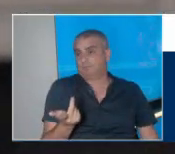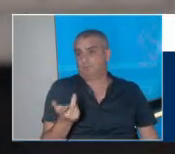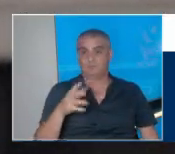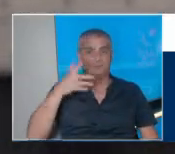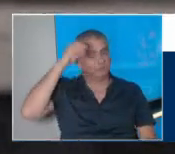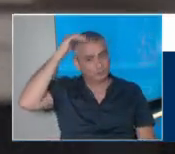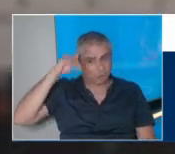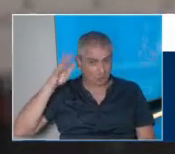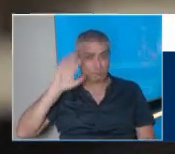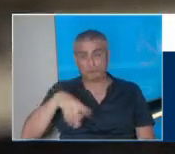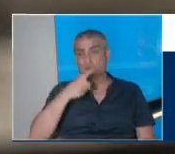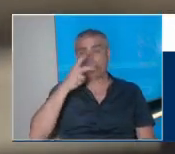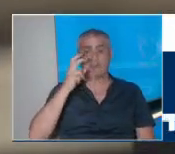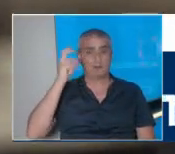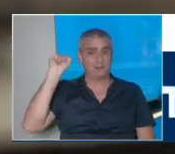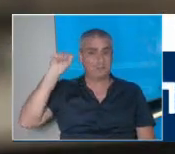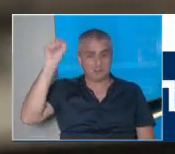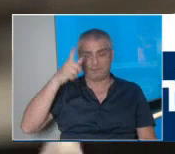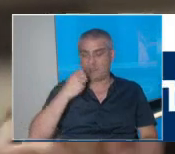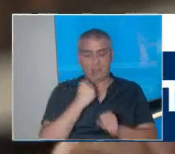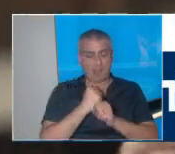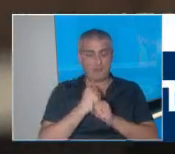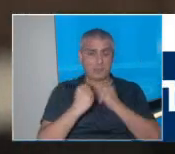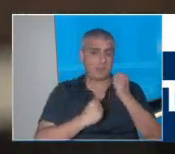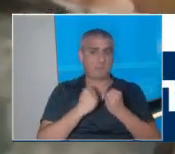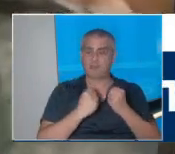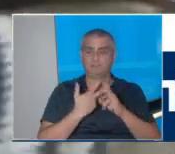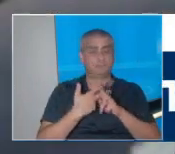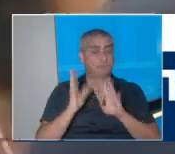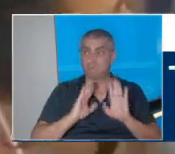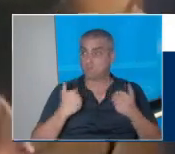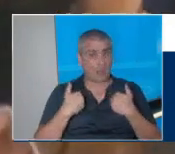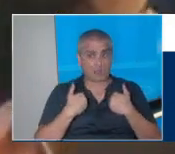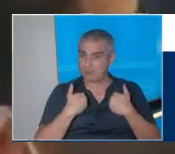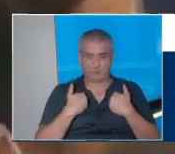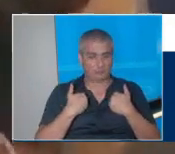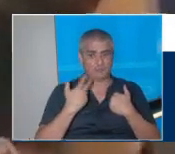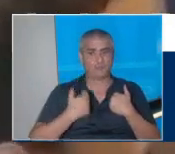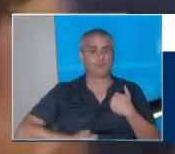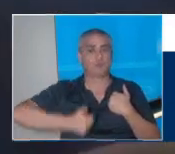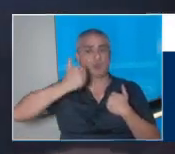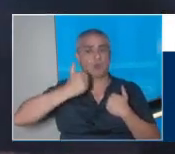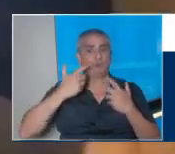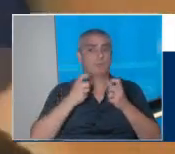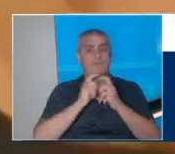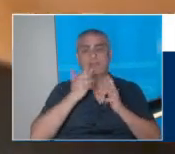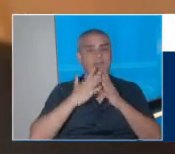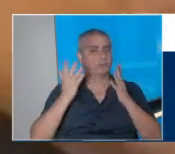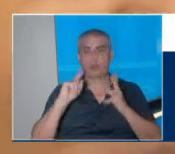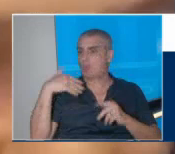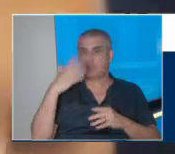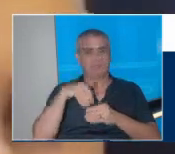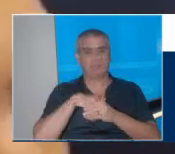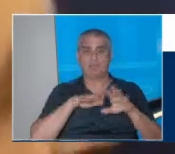בן גביר, וגם מפלגות אחרות בגוש השני, העבודה מרץ, בלעדינו לראש המפלגה הגדולה לא